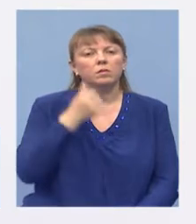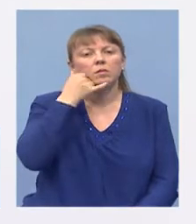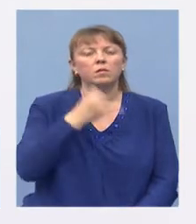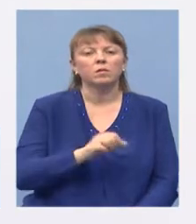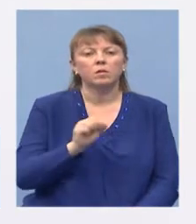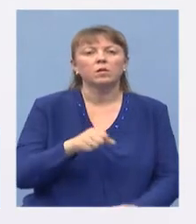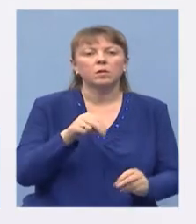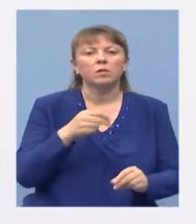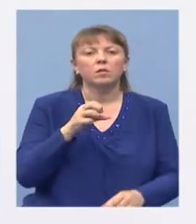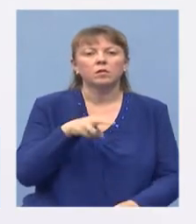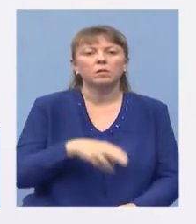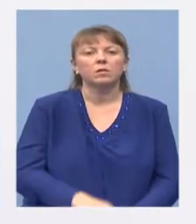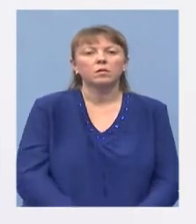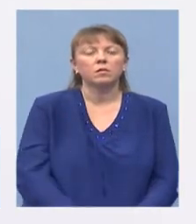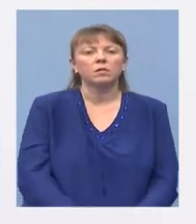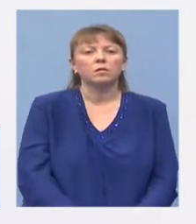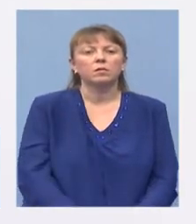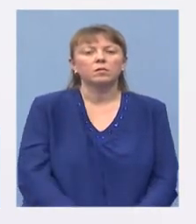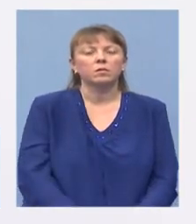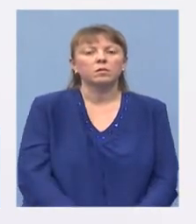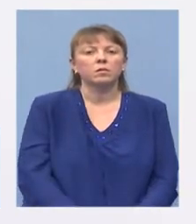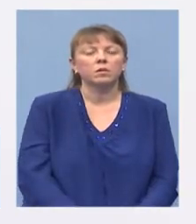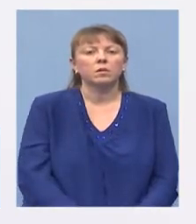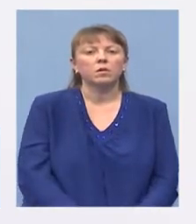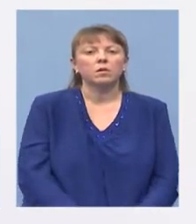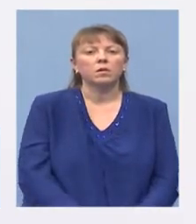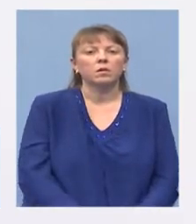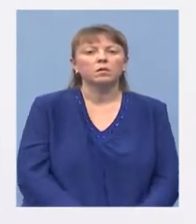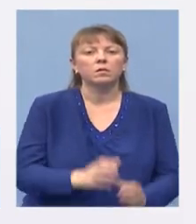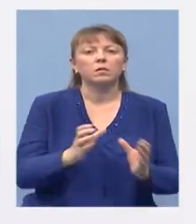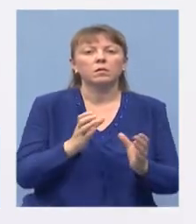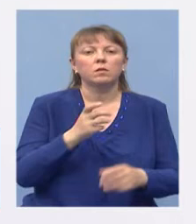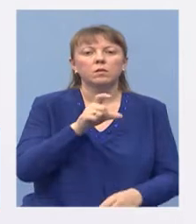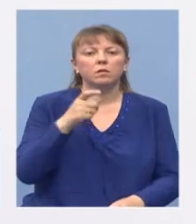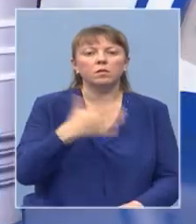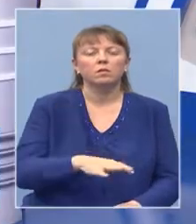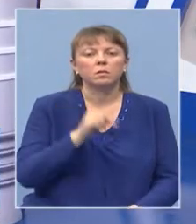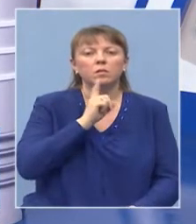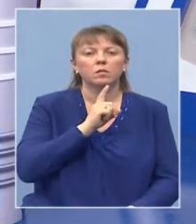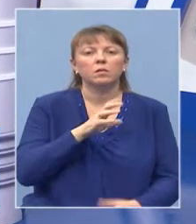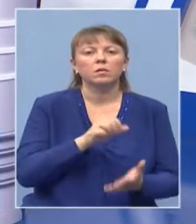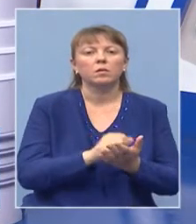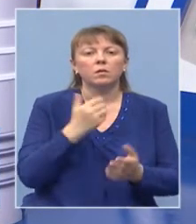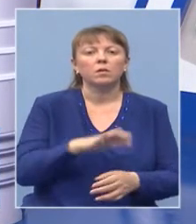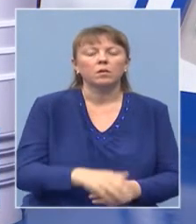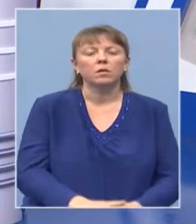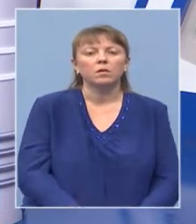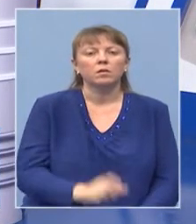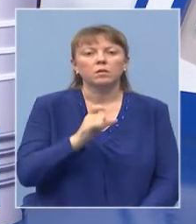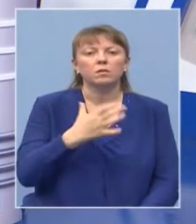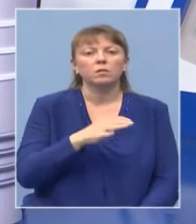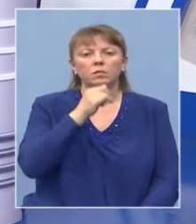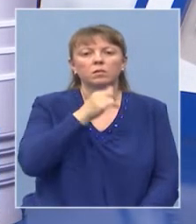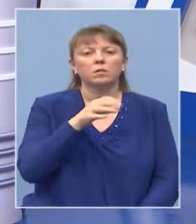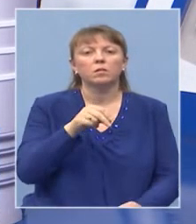телефон уже получить ЭЦП. То есть пока все-таки альтернатива сохраняется для людей, ну, которые пока не пользуются электронными сервисами, все равно они